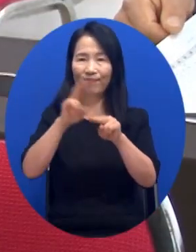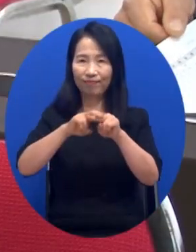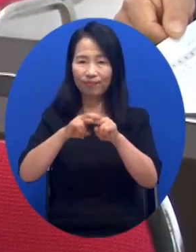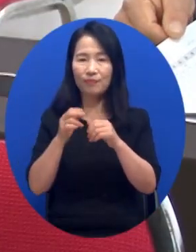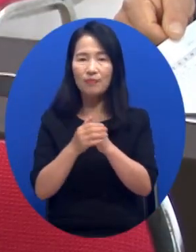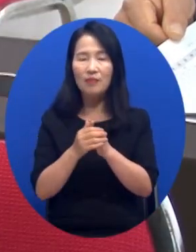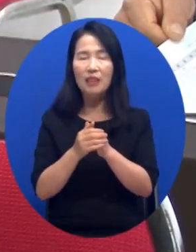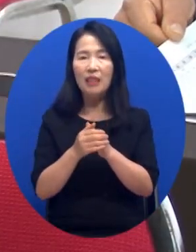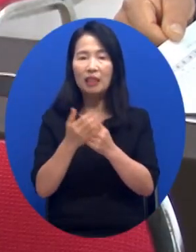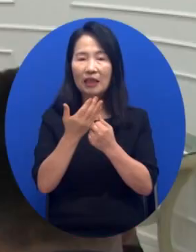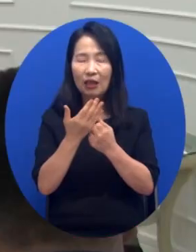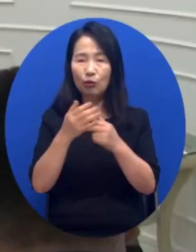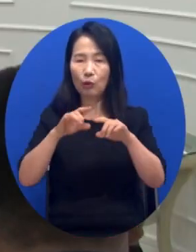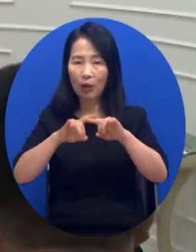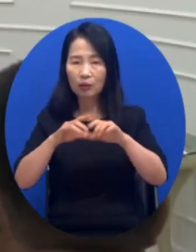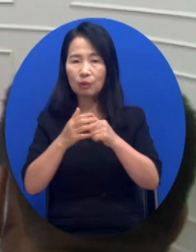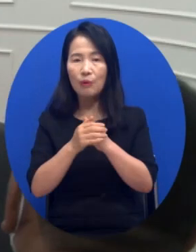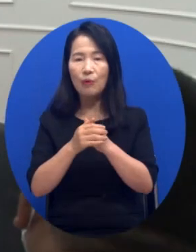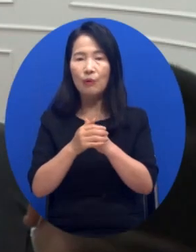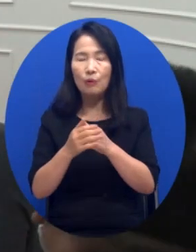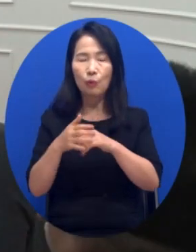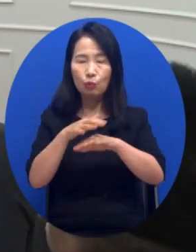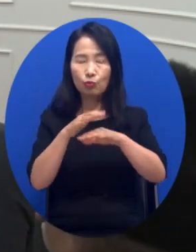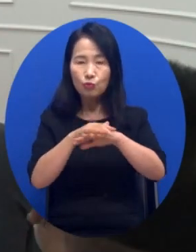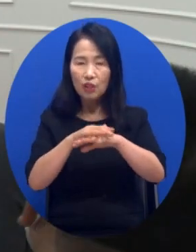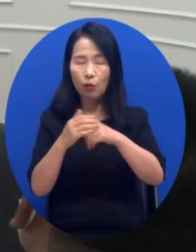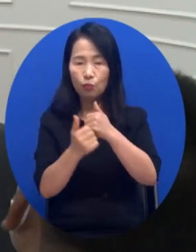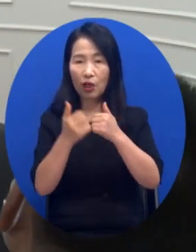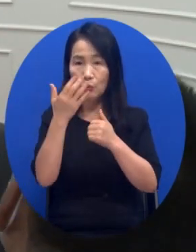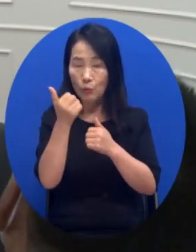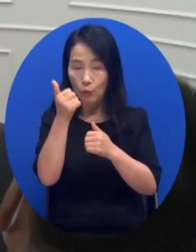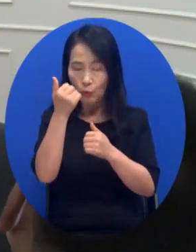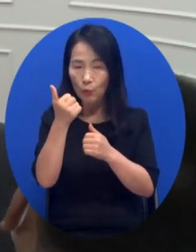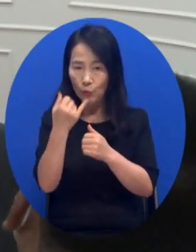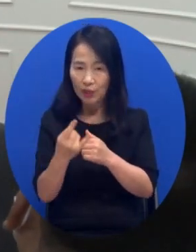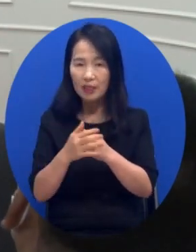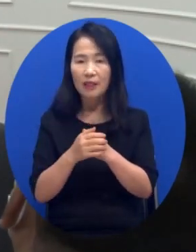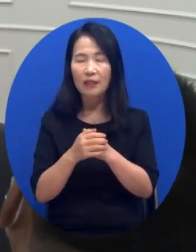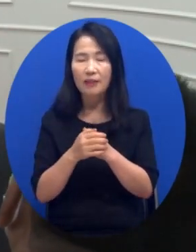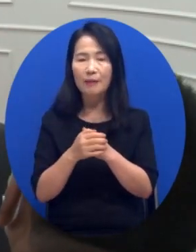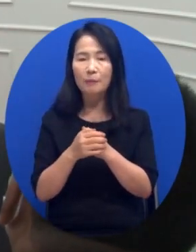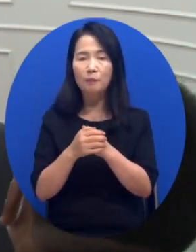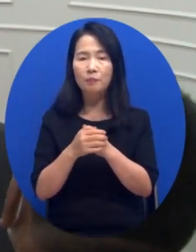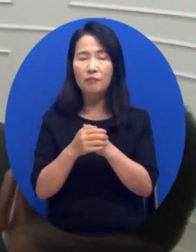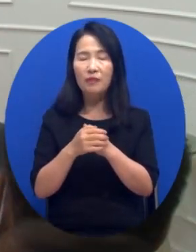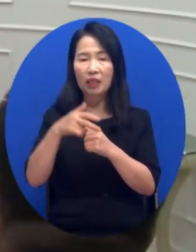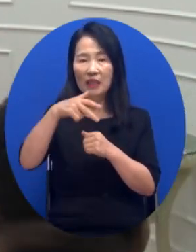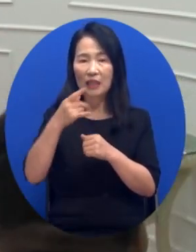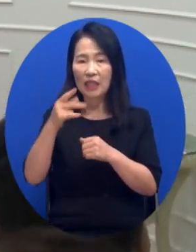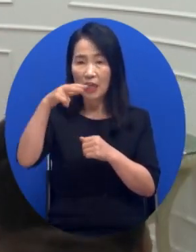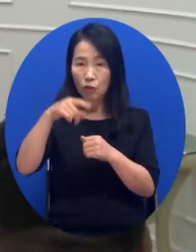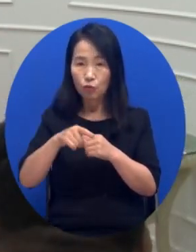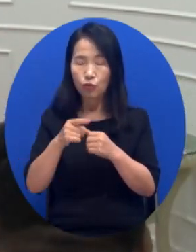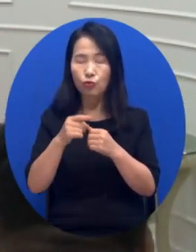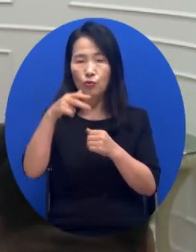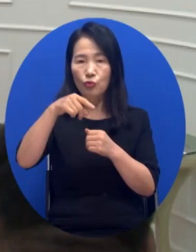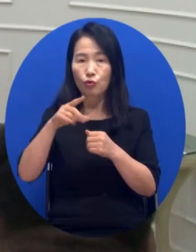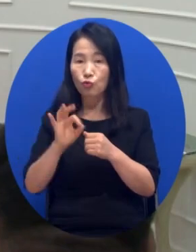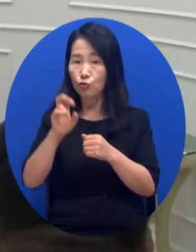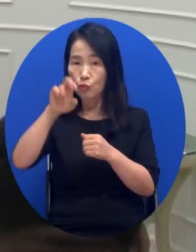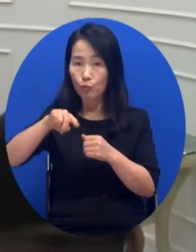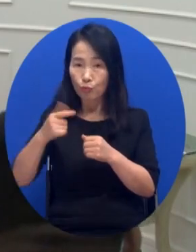CTS 제주방송 서귀포시 운영위원회는 지난 2014년 8월 제주중문교회 정용남 장로를